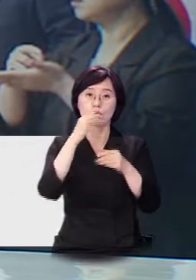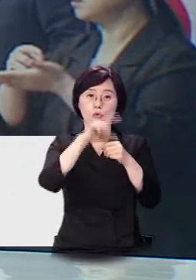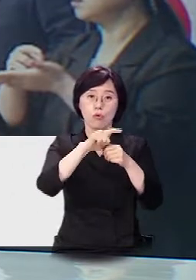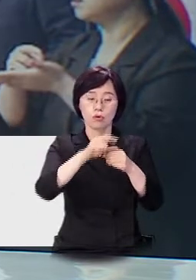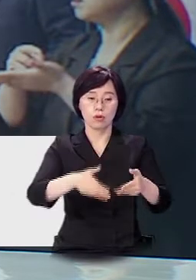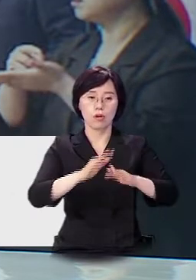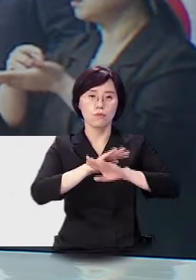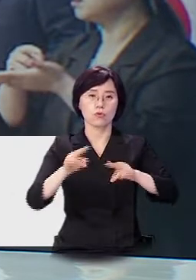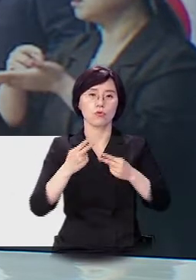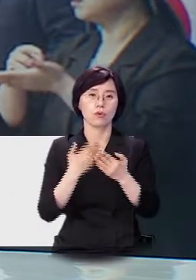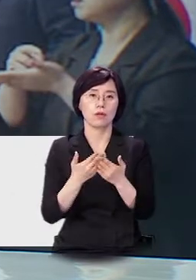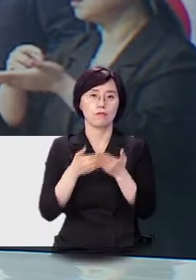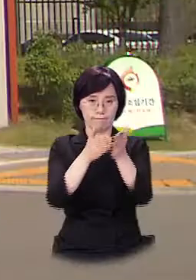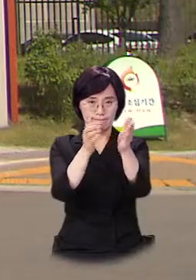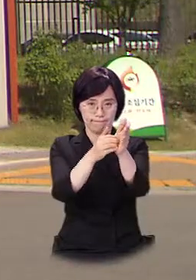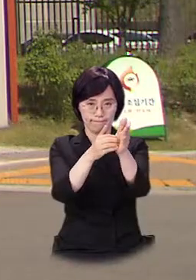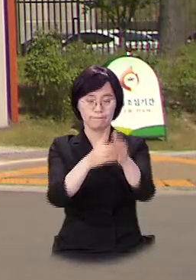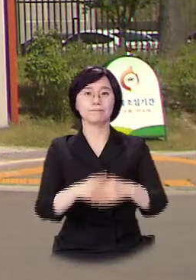기자의 보도입니다